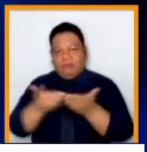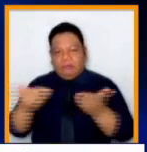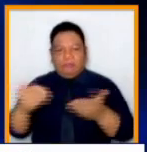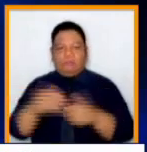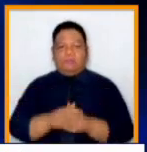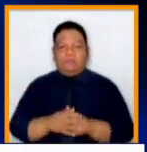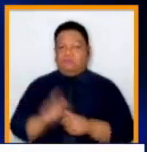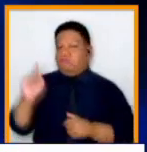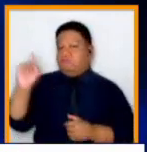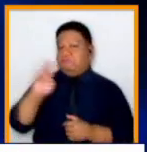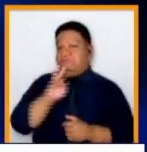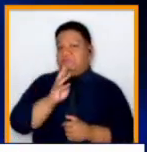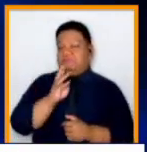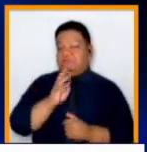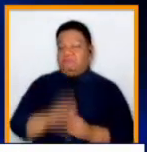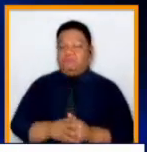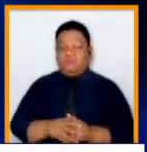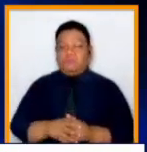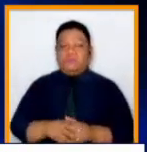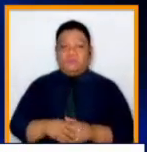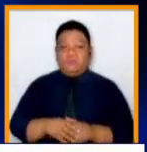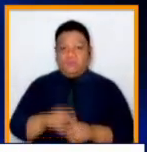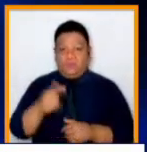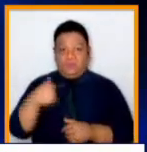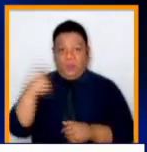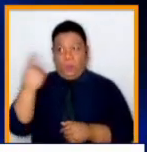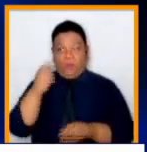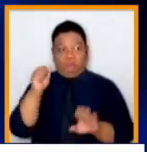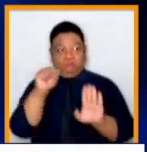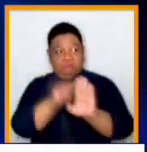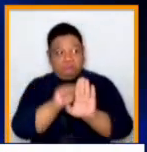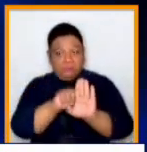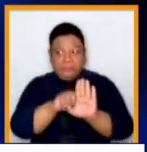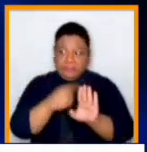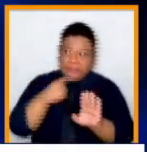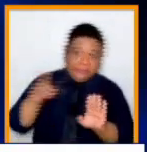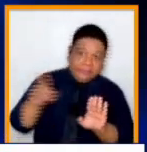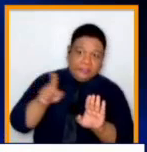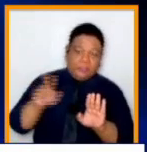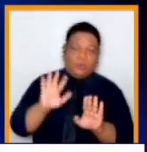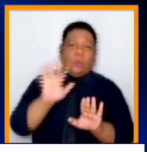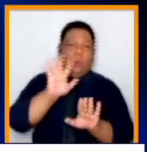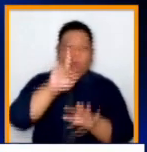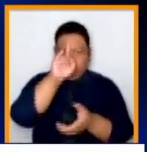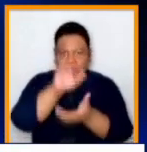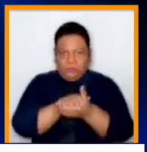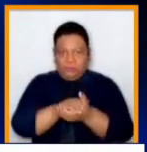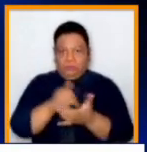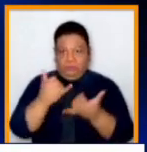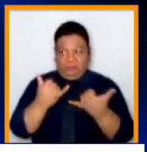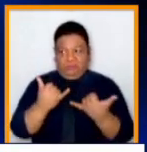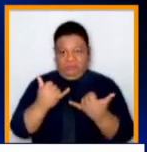mga ganong kumakatok sa mga sasakyan nila. Lalo na sa panahon ngayon, sir, at